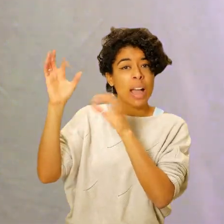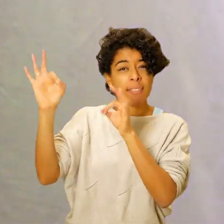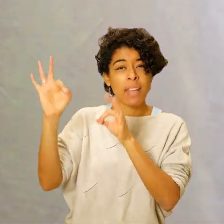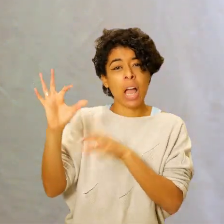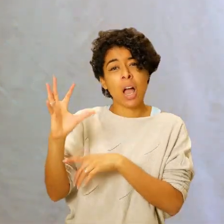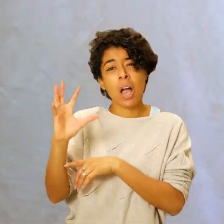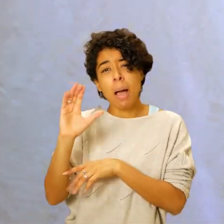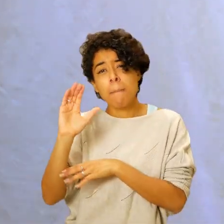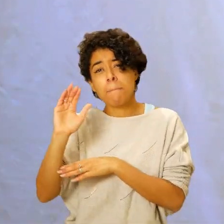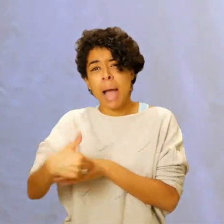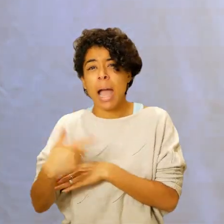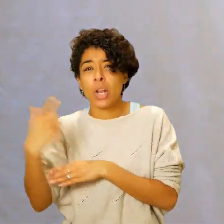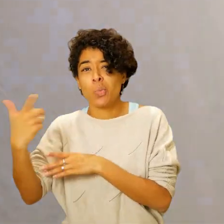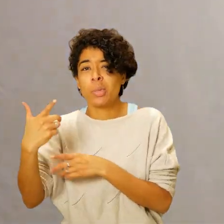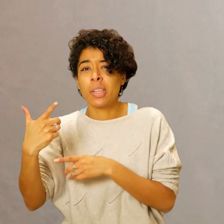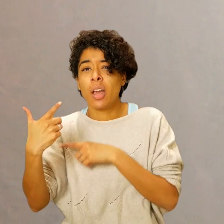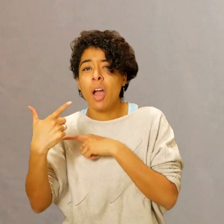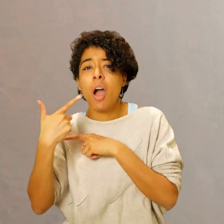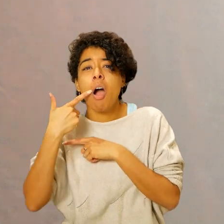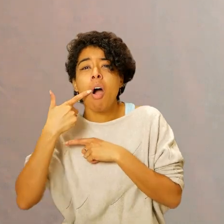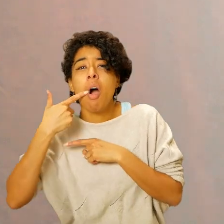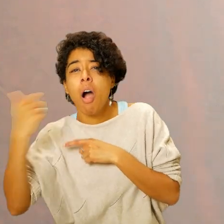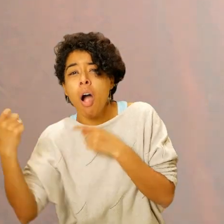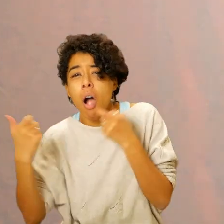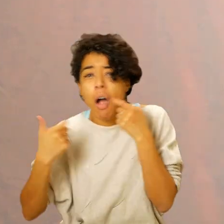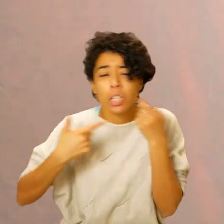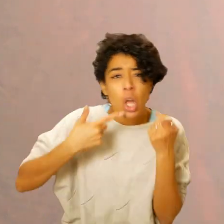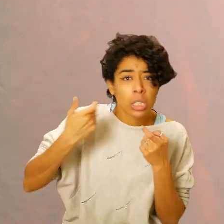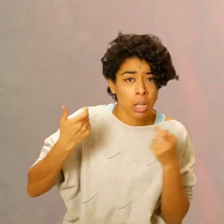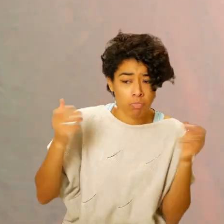mal et qu'il ne tente jamais personne.